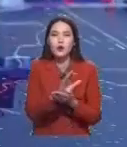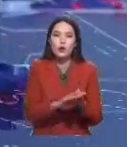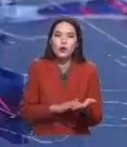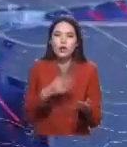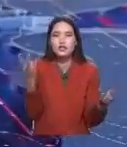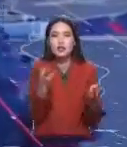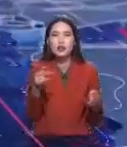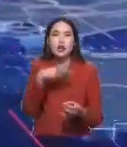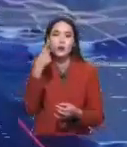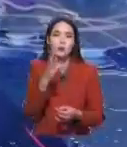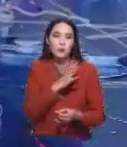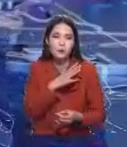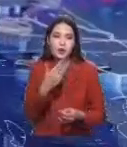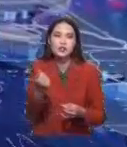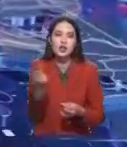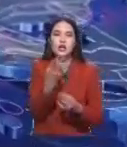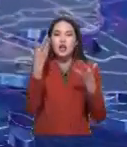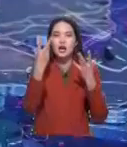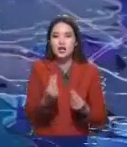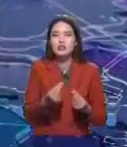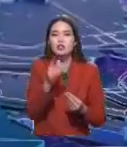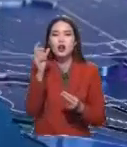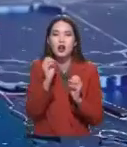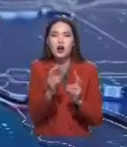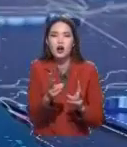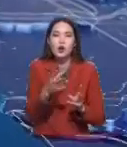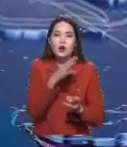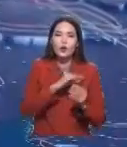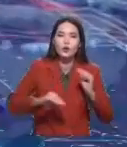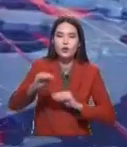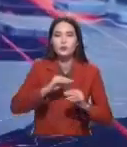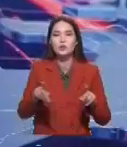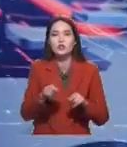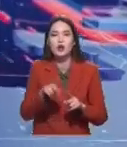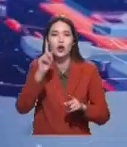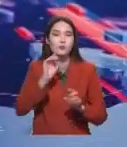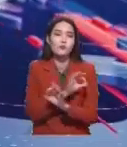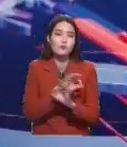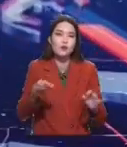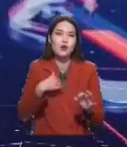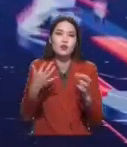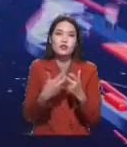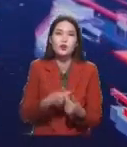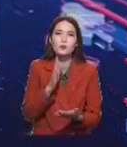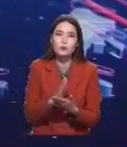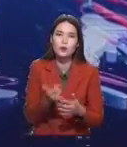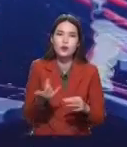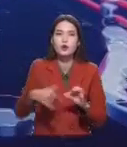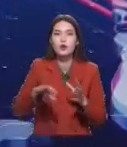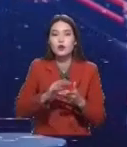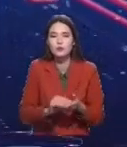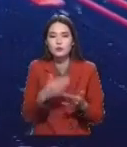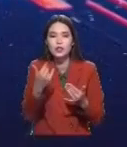атап өттім. Екінші таймды біз қауіпті сәттерді құруды әлде қайда жақсы өткіздік деп санаймын. Сондықтан біз